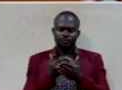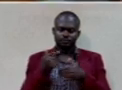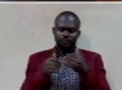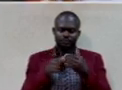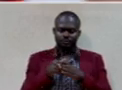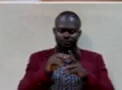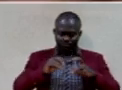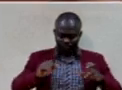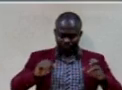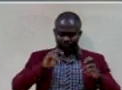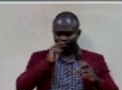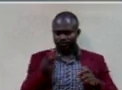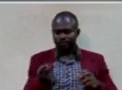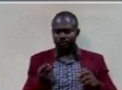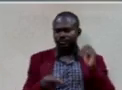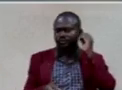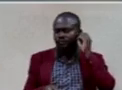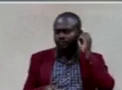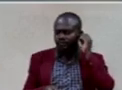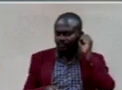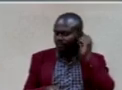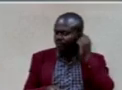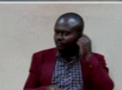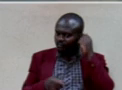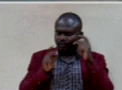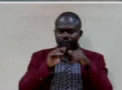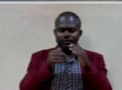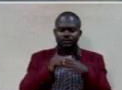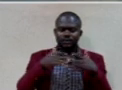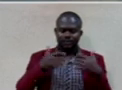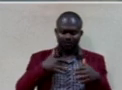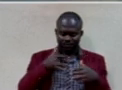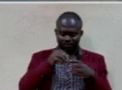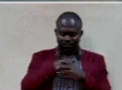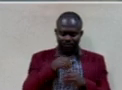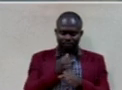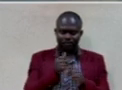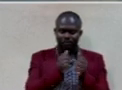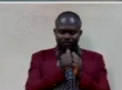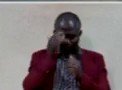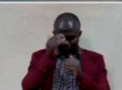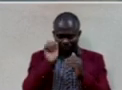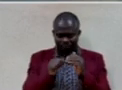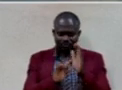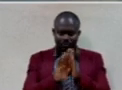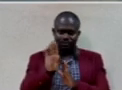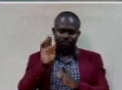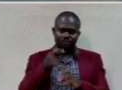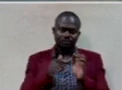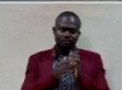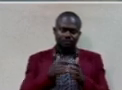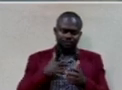gukomeza kwishakamo ibisubizo. Abaturage bamaze kwiyumvamo kwishyira hamwe kugira ngo biteze imbere